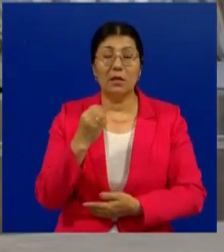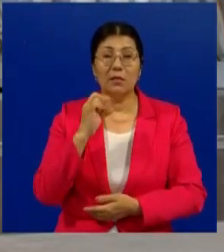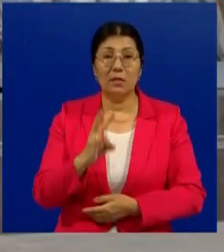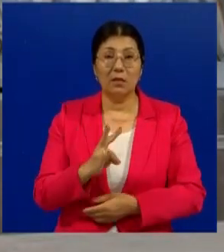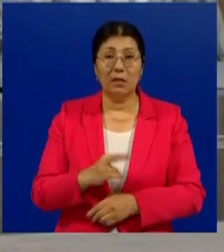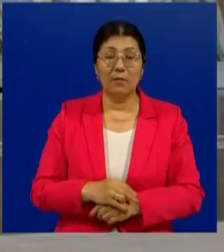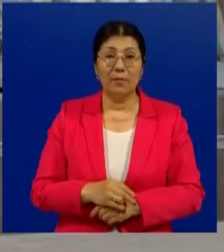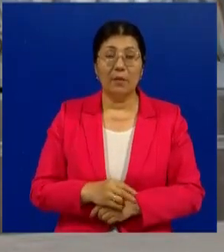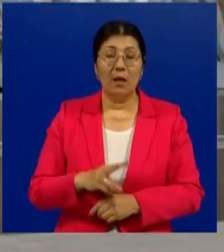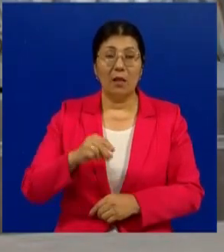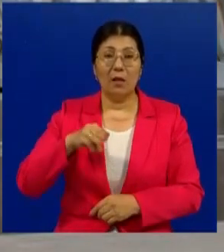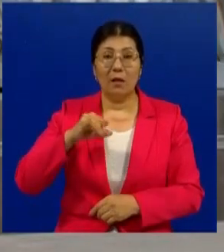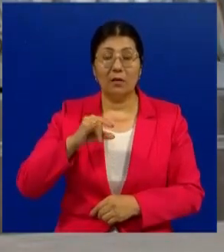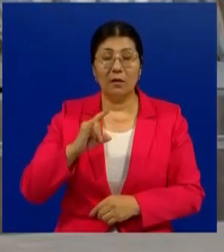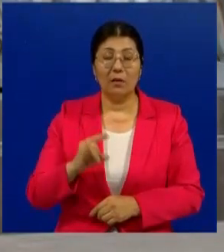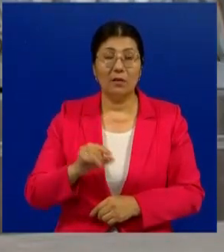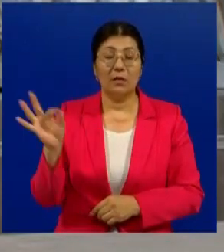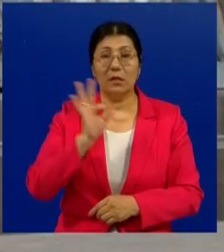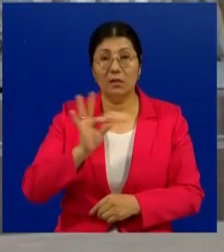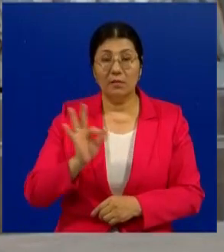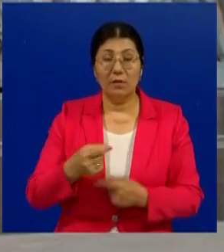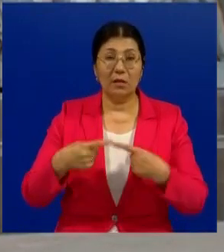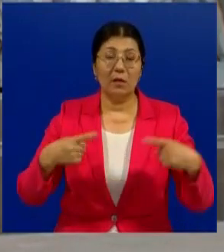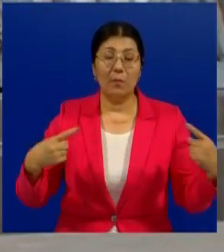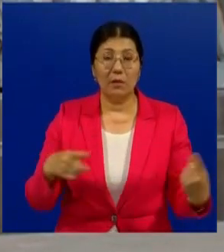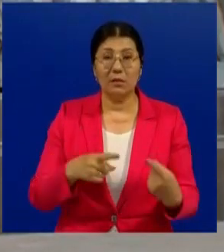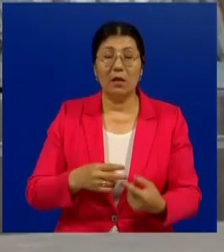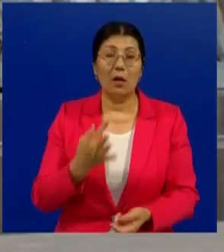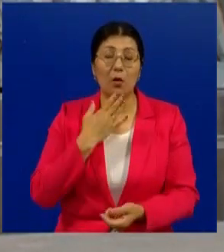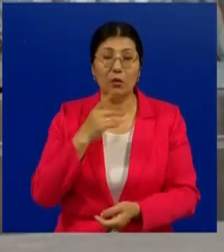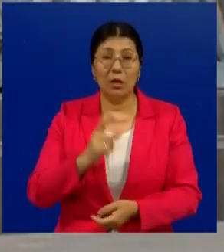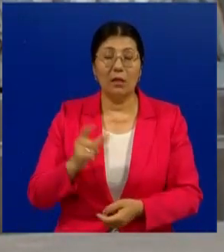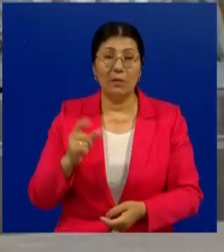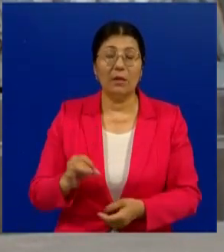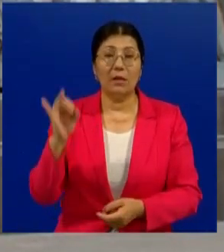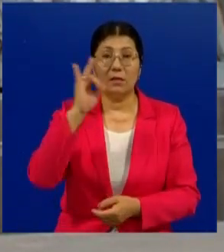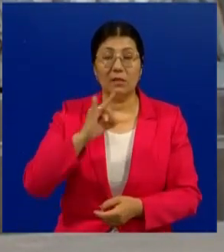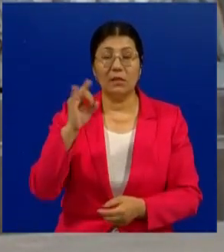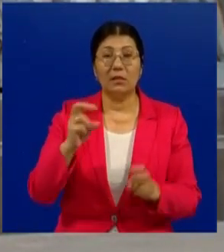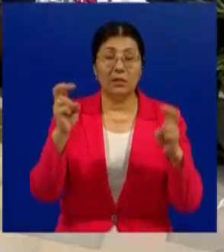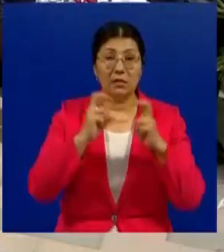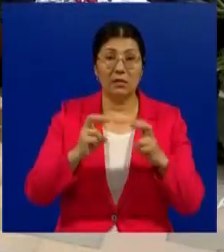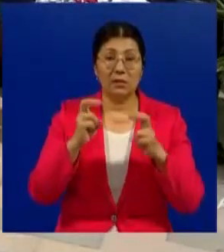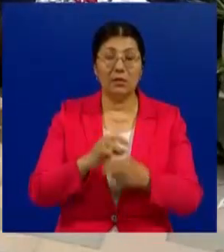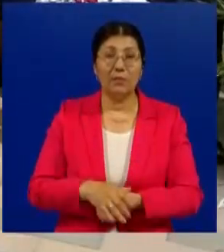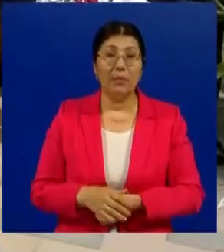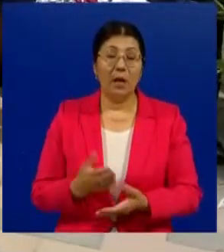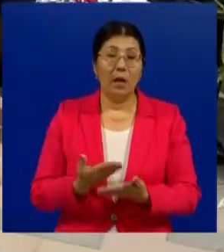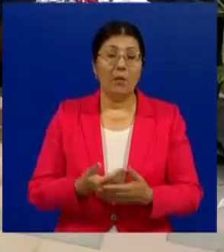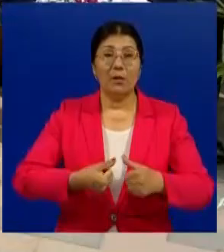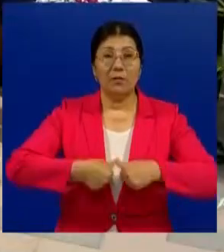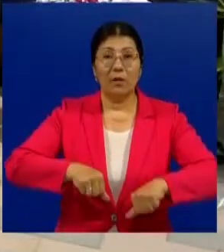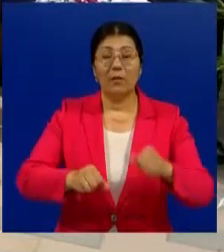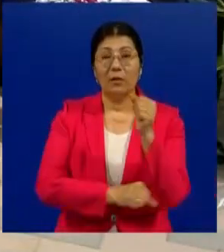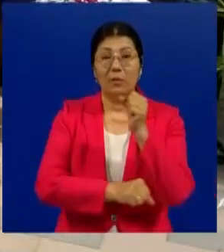бар, латыштар бар, немістер бар, қалмақтар бар. Міне солардың тарихтарын зерттеп, құжаттармен жұмыс жасаудамыз. Комиссия мүшелерінің